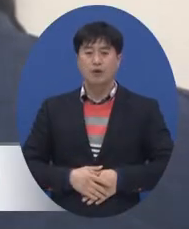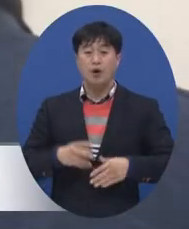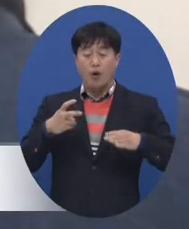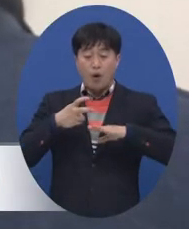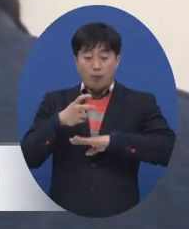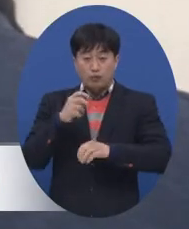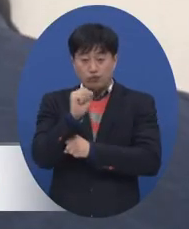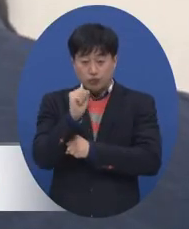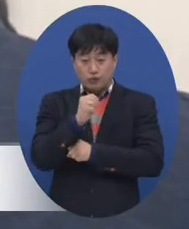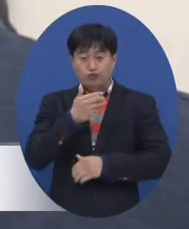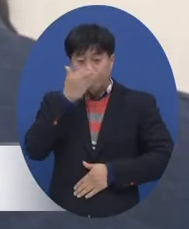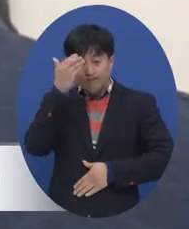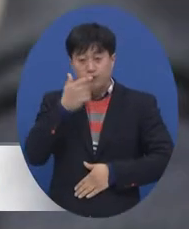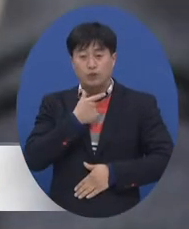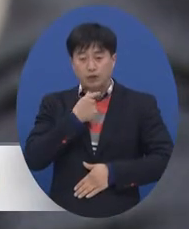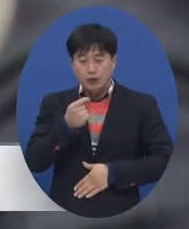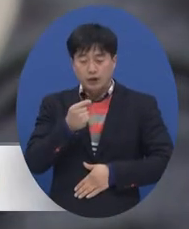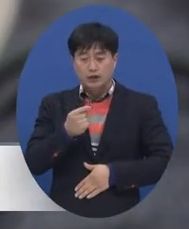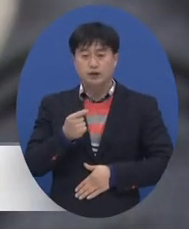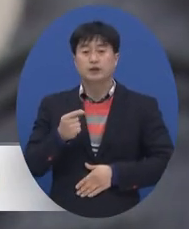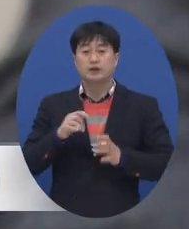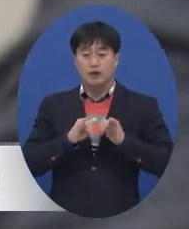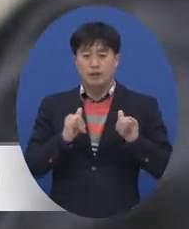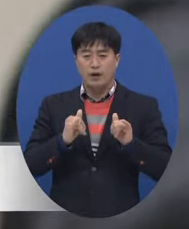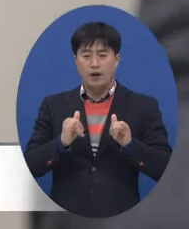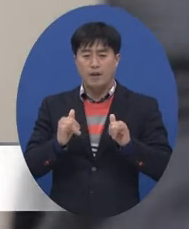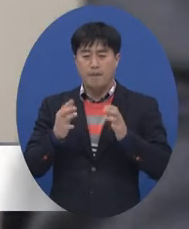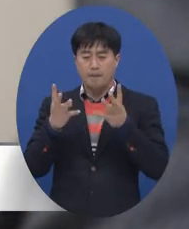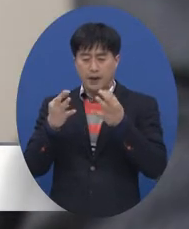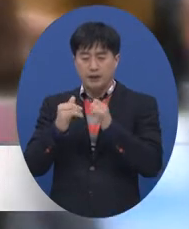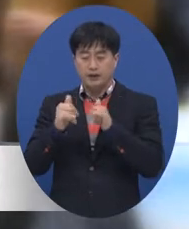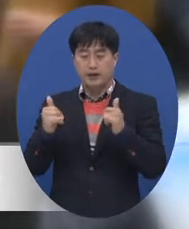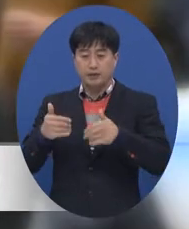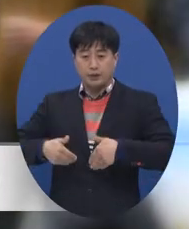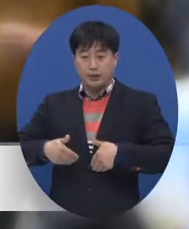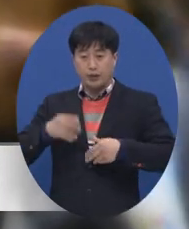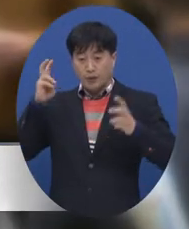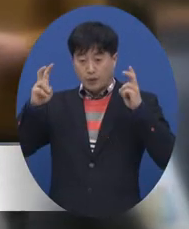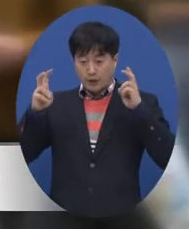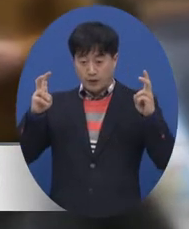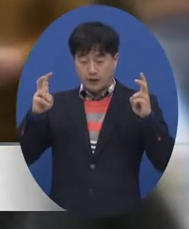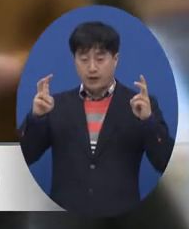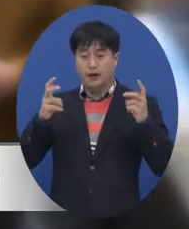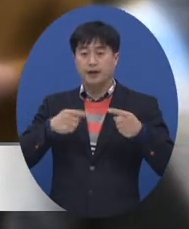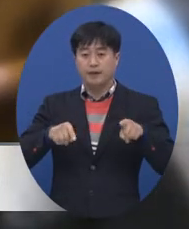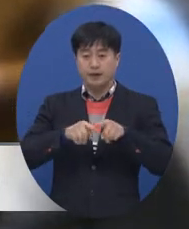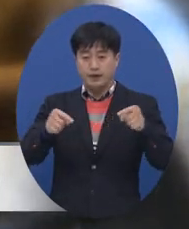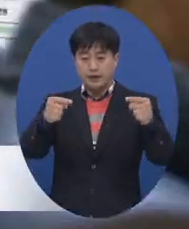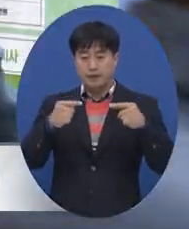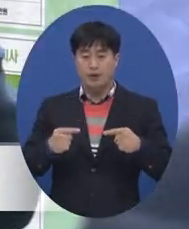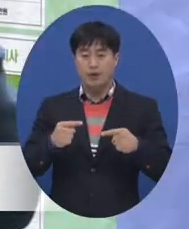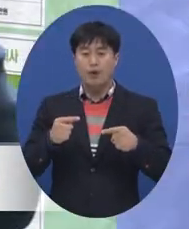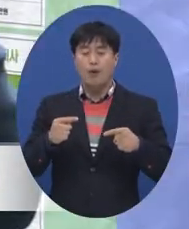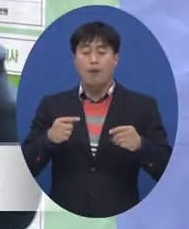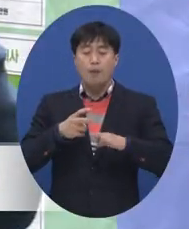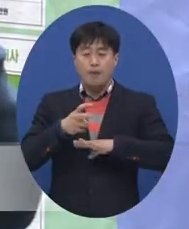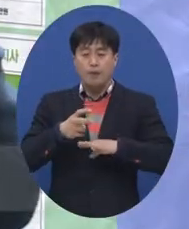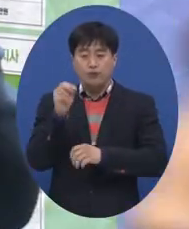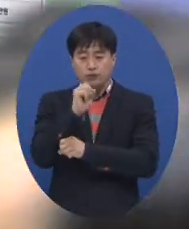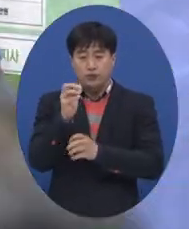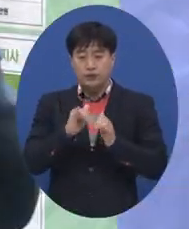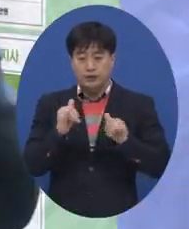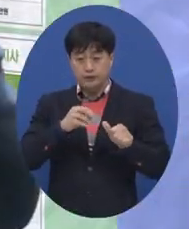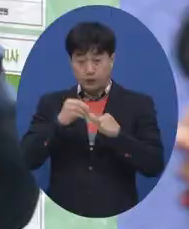버스 승무사원을 꿈꾸는 구직자와 대규모 인력을 필요로 하는 경기도 버스 업체들이 함께한 버스 승무사원 채용